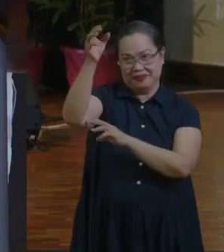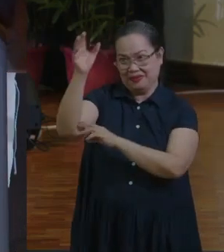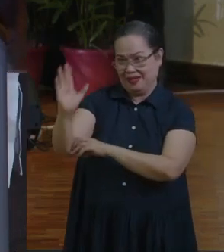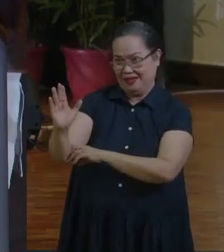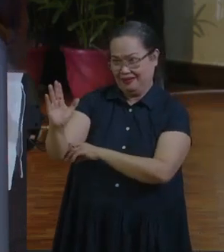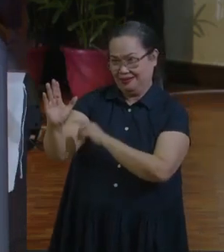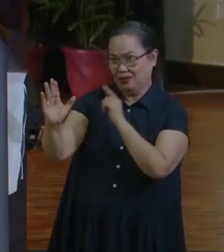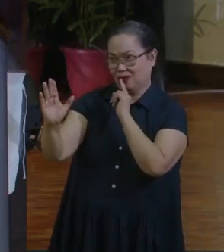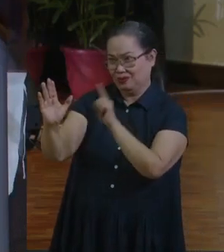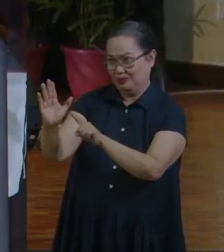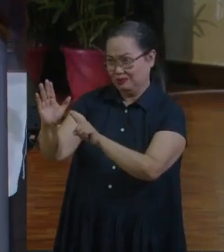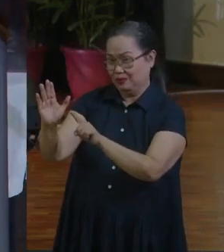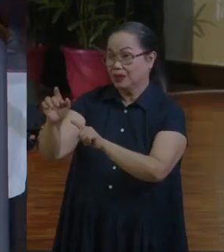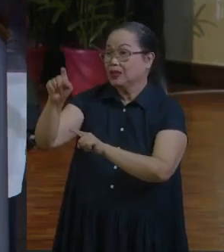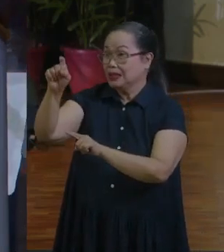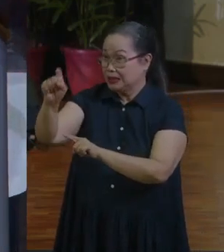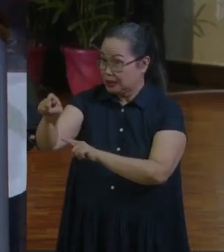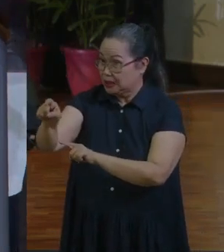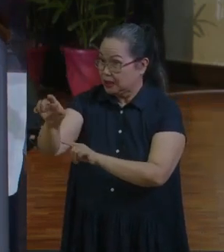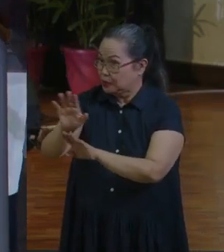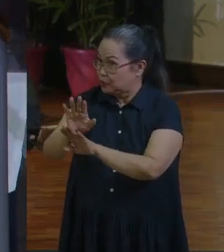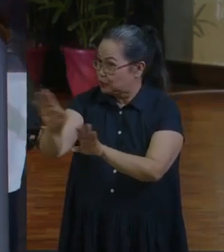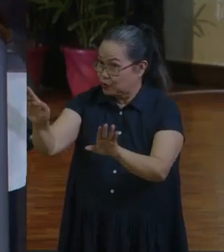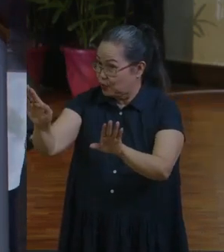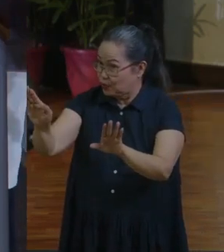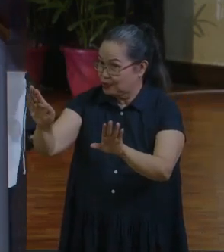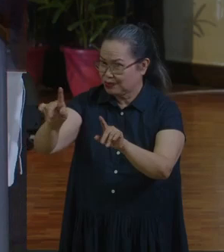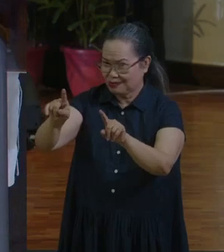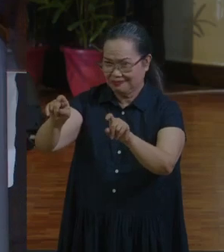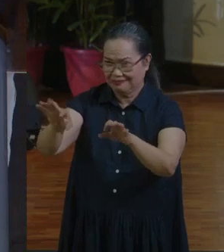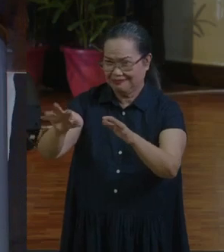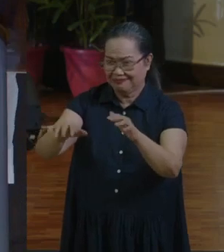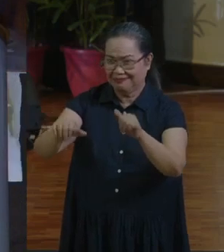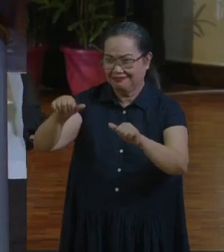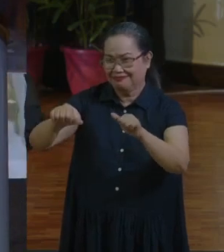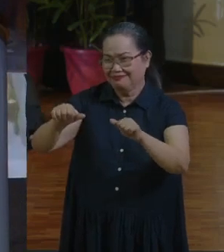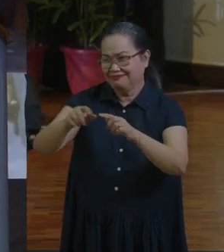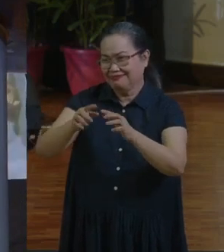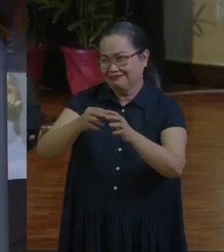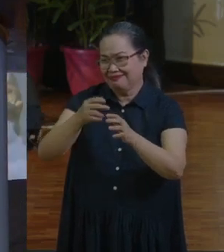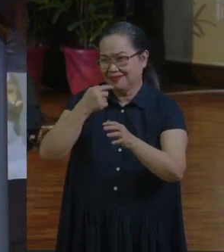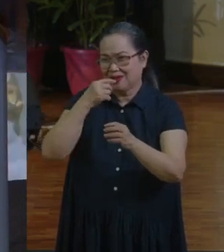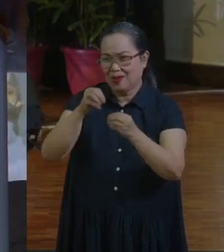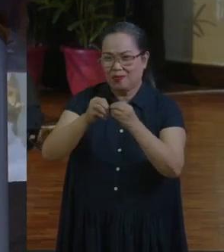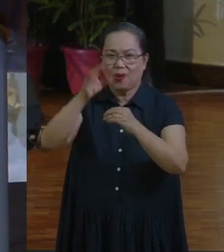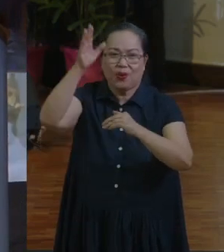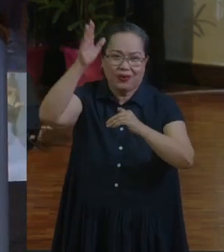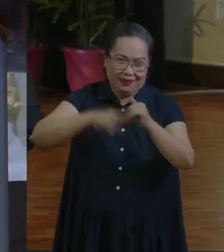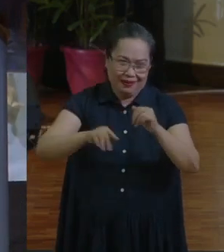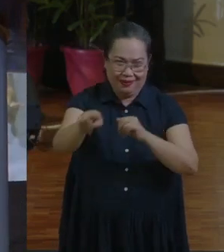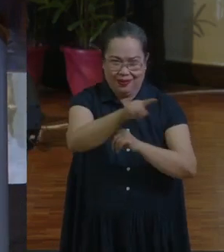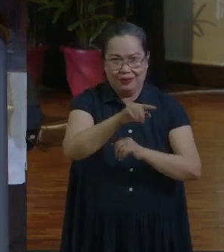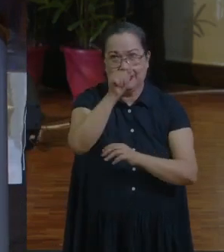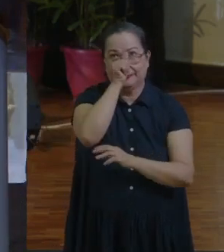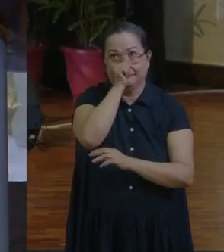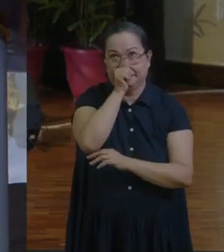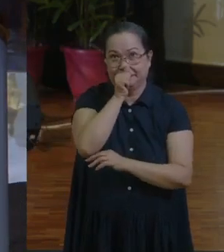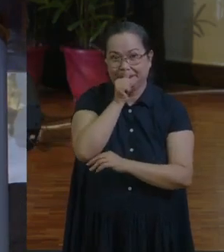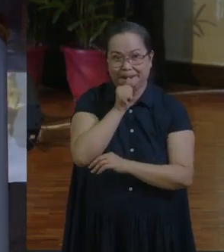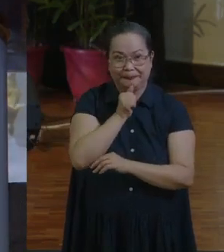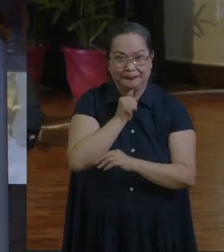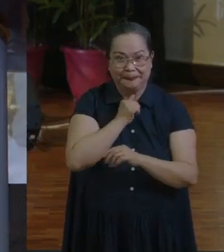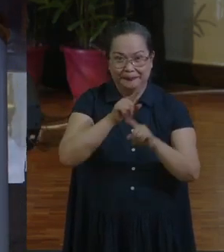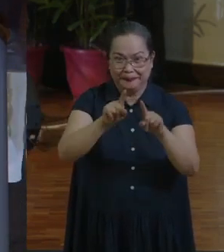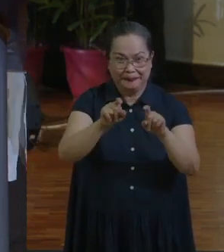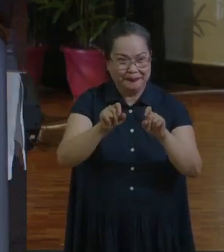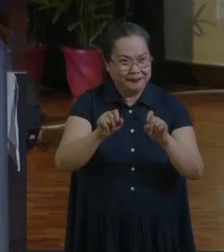Diyos. Datapwat hindi sila susubukin ng lampas sa kanilang kakayahan. 1